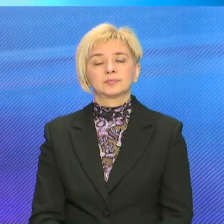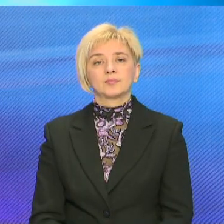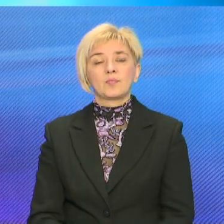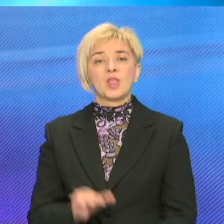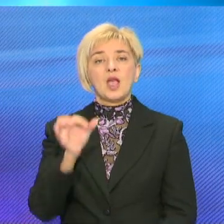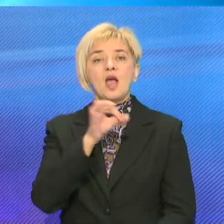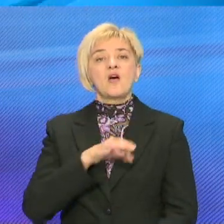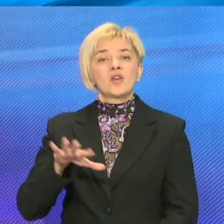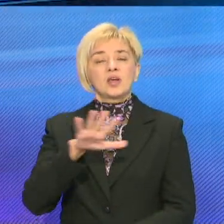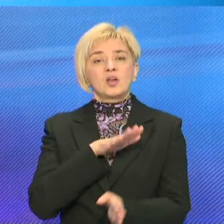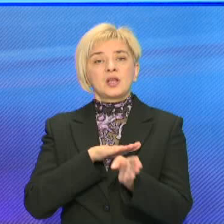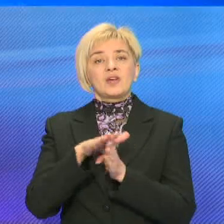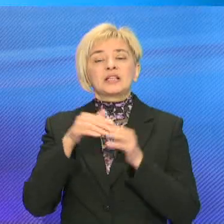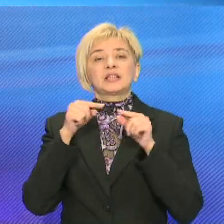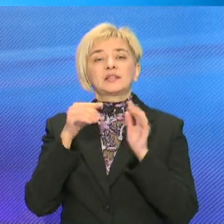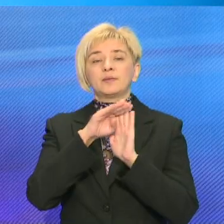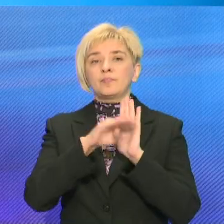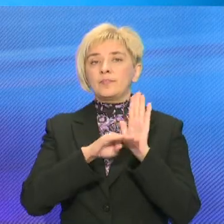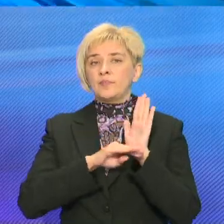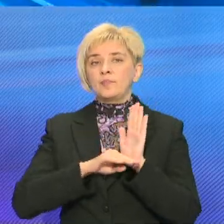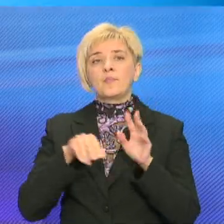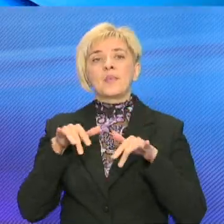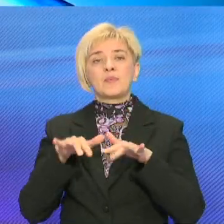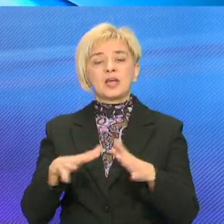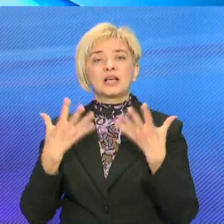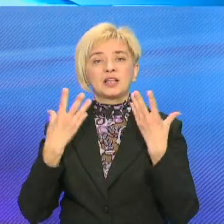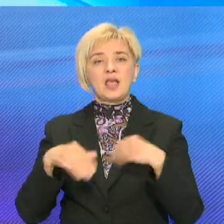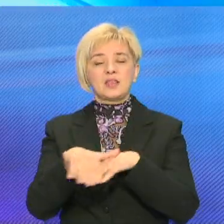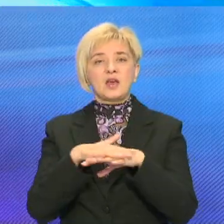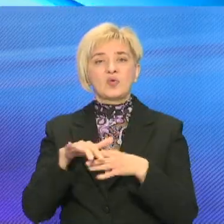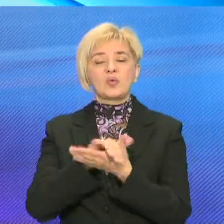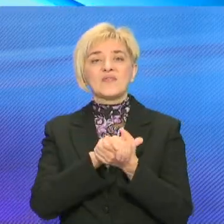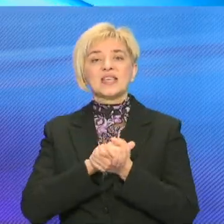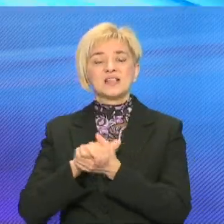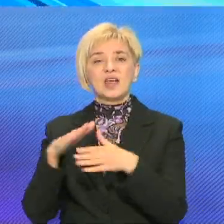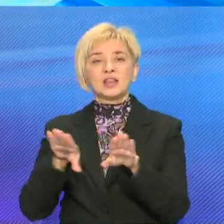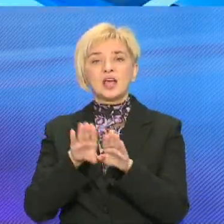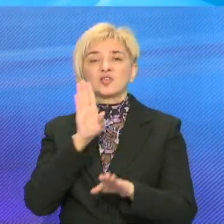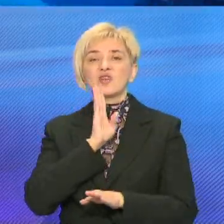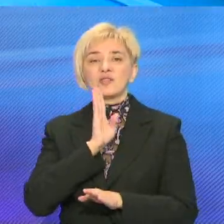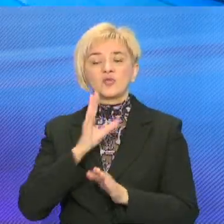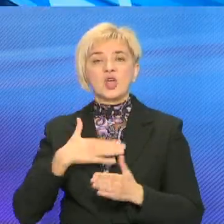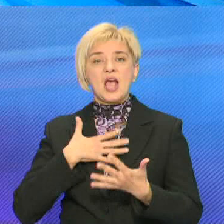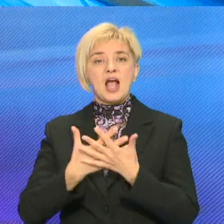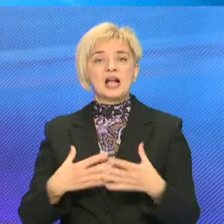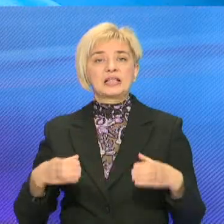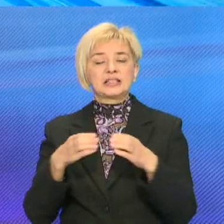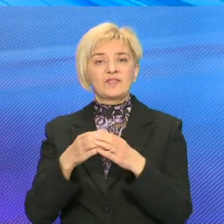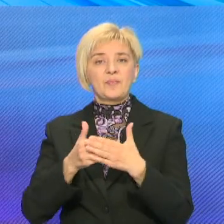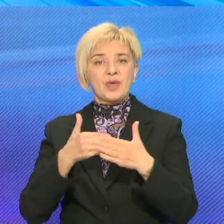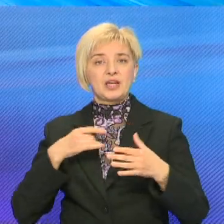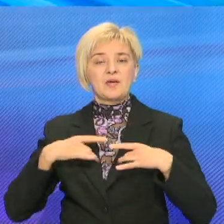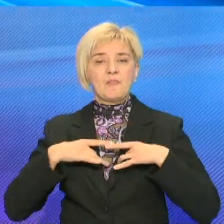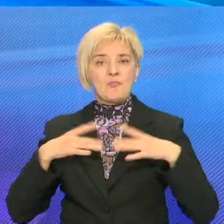У регионе реализуется цикл мероприемства «Уда дня народного одинства». Так, жаночий актив у Гродинщины на передодні державного свята